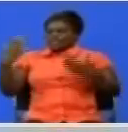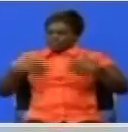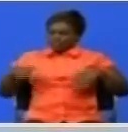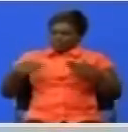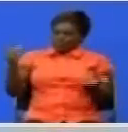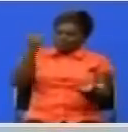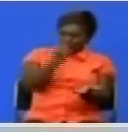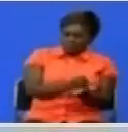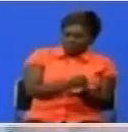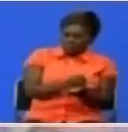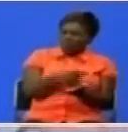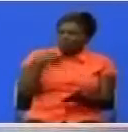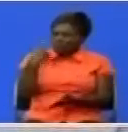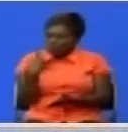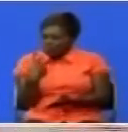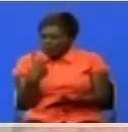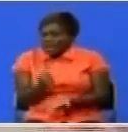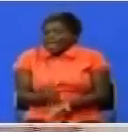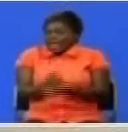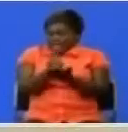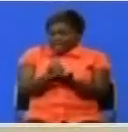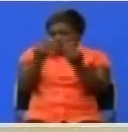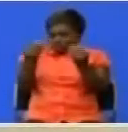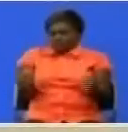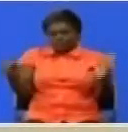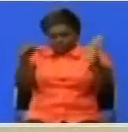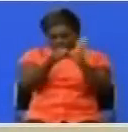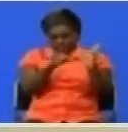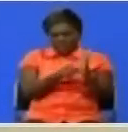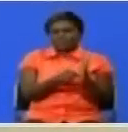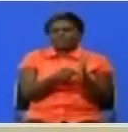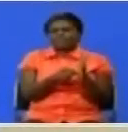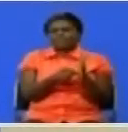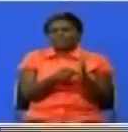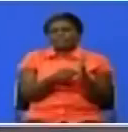appointed today to work on this matter will help them sort this matter out completely.